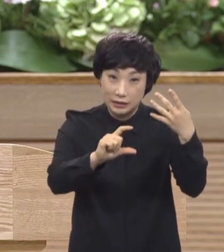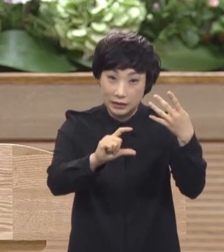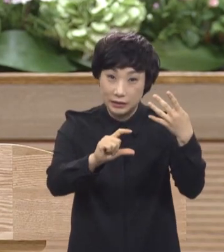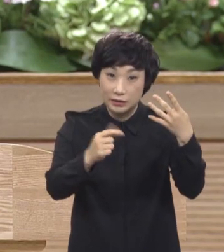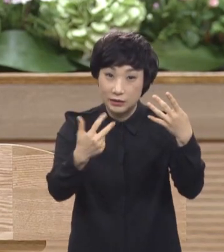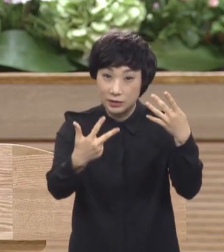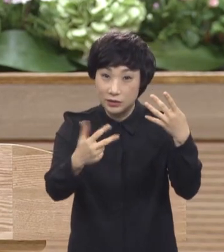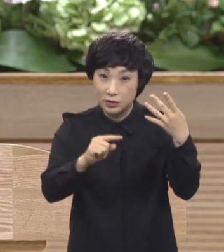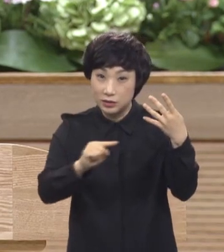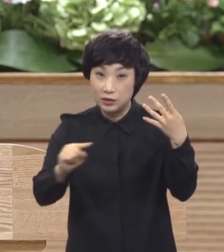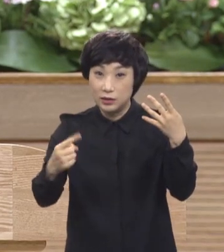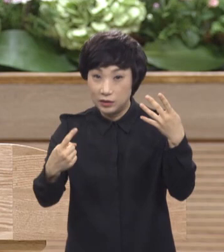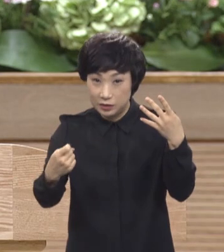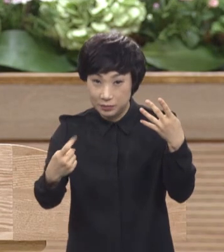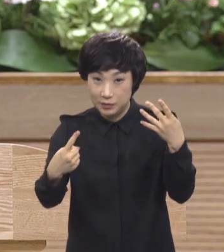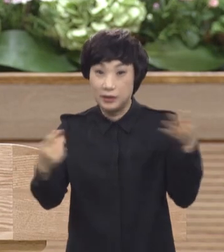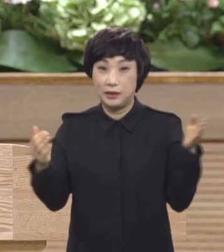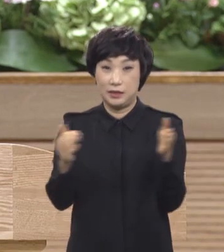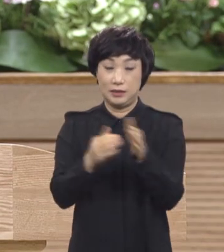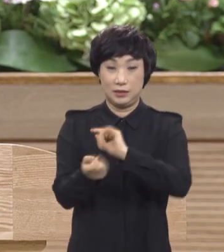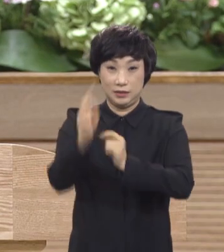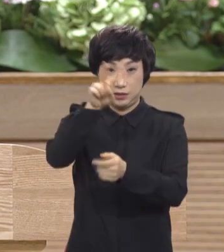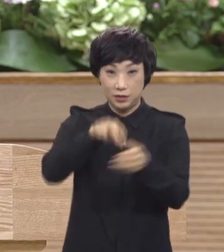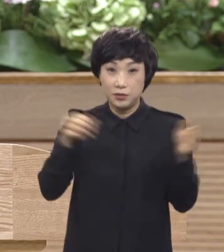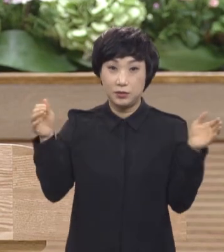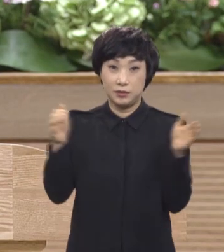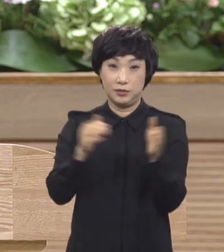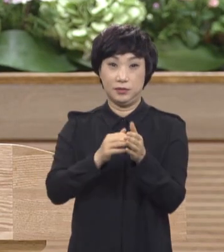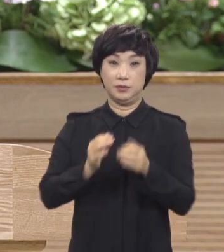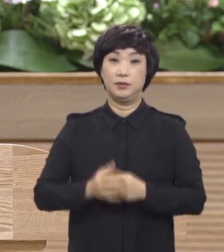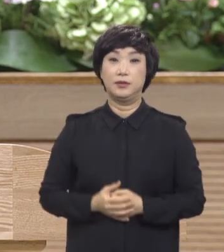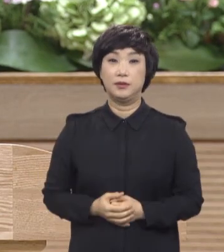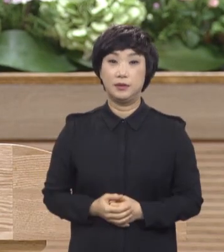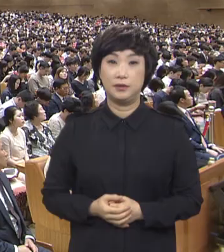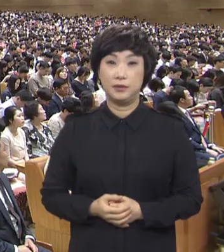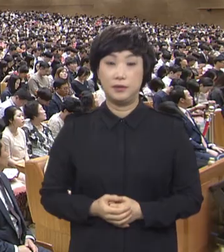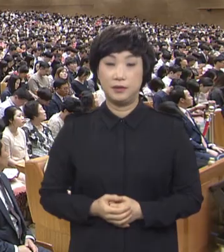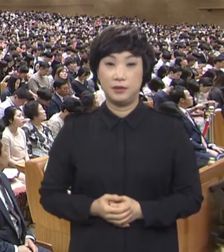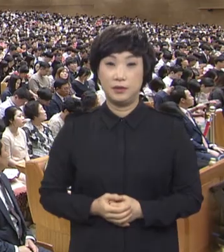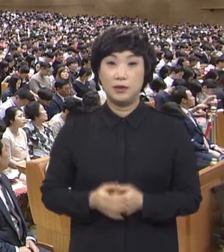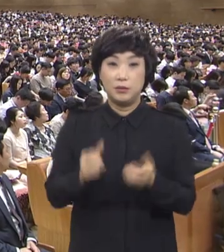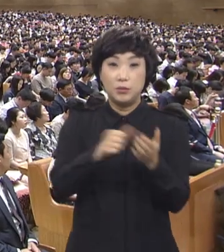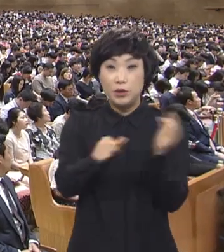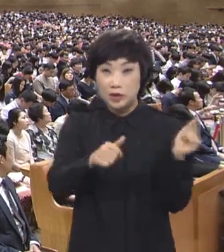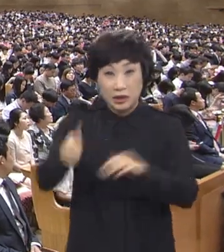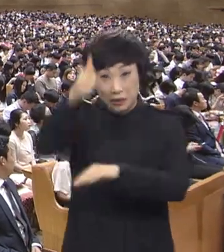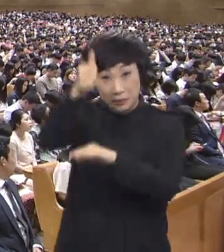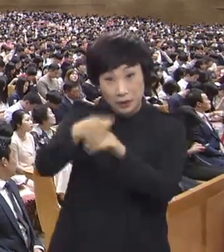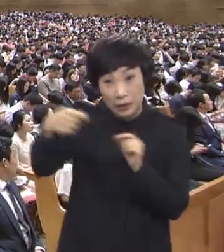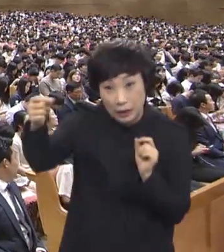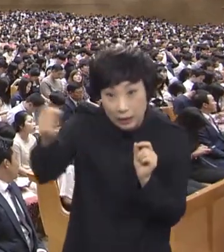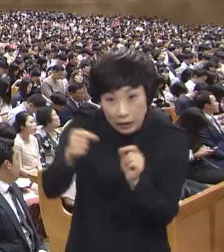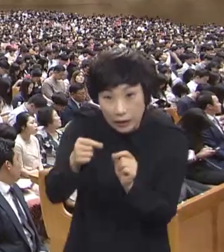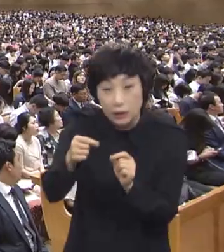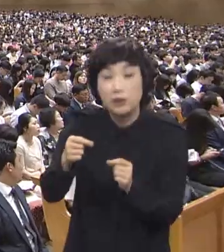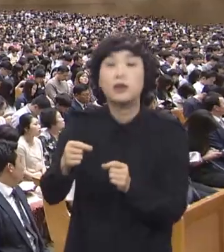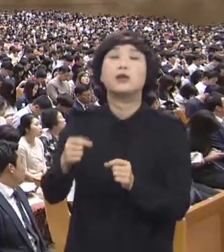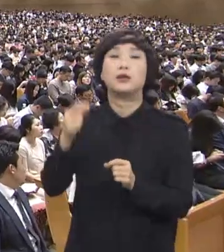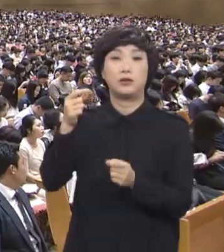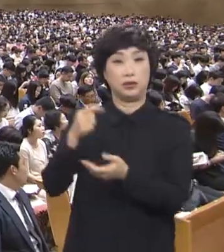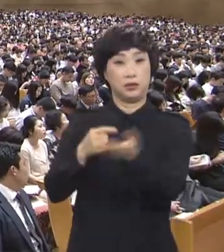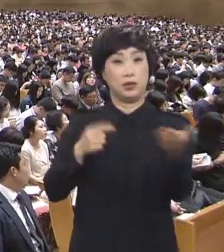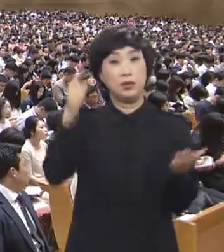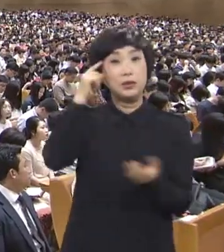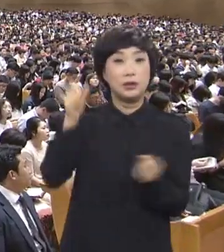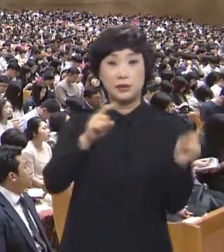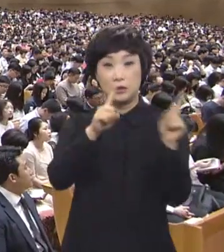7절에서 11절까지를 대독합니다 만문의 마지막이 가까웠으니 그러므로 너희는